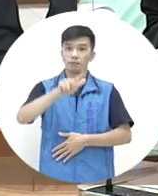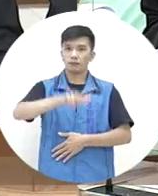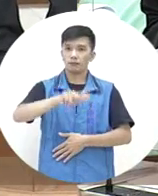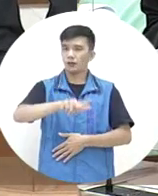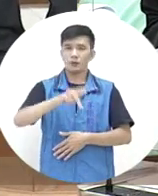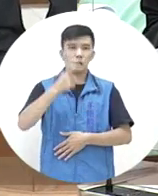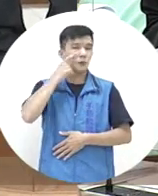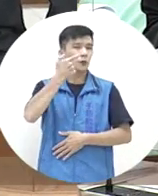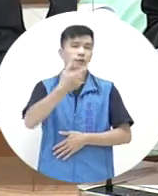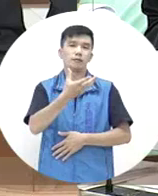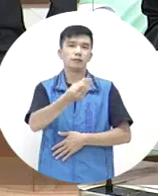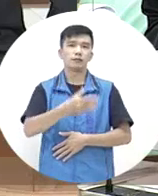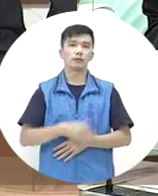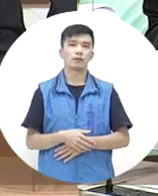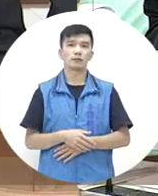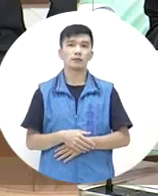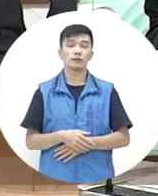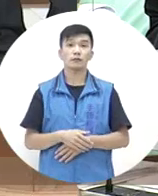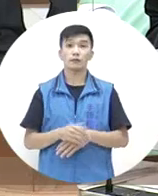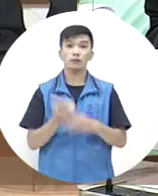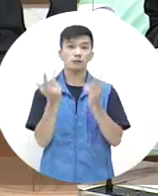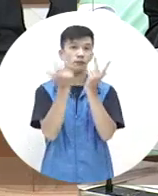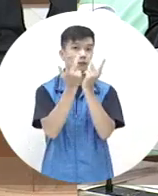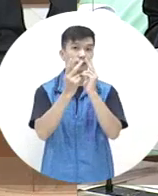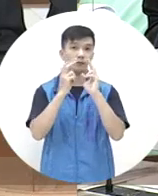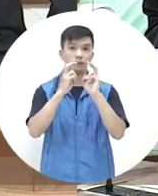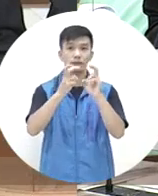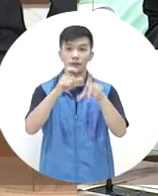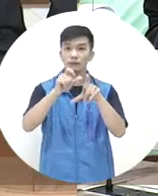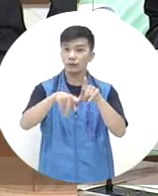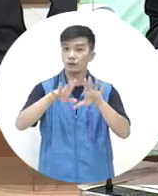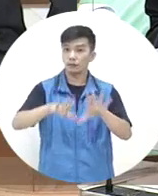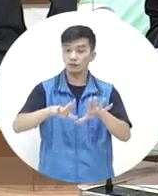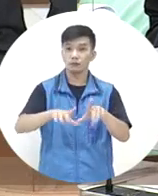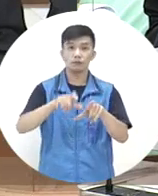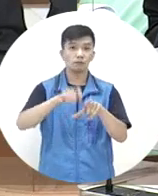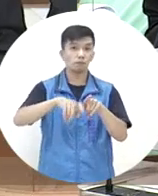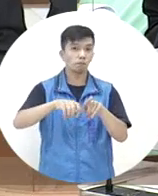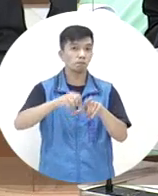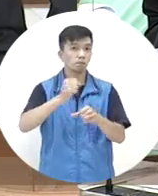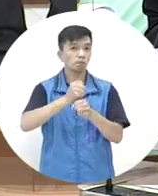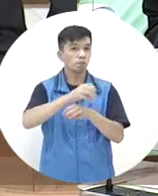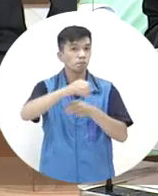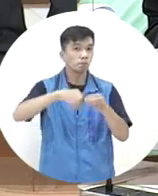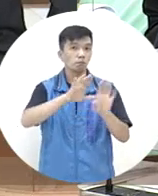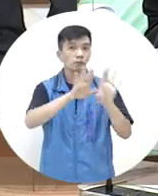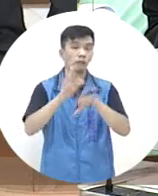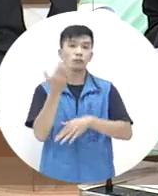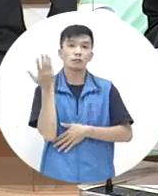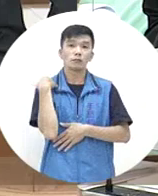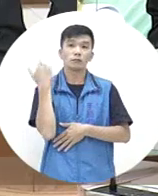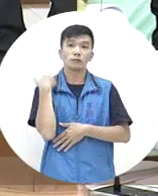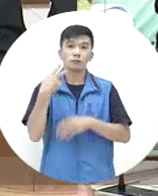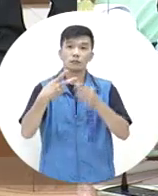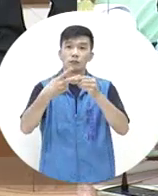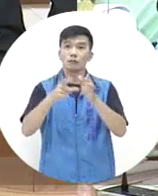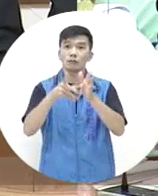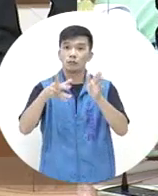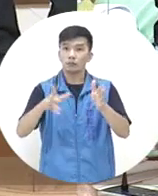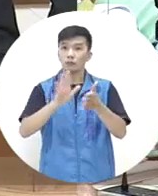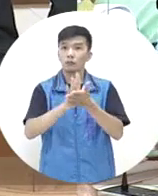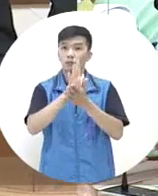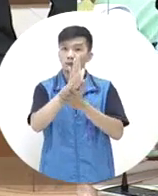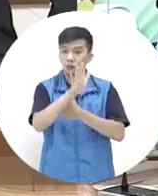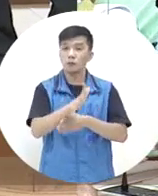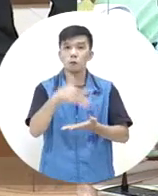啊第二个是说新北捷运公司它现在的营运状况自从南海二期以后整个营运状况就往上运量往